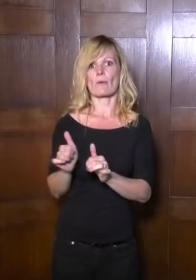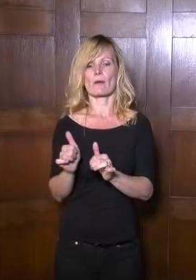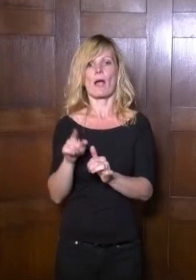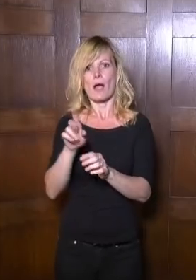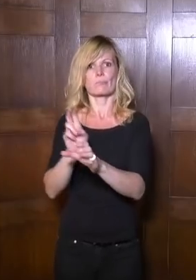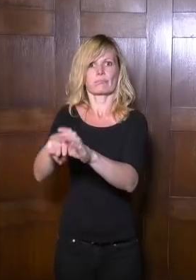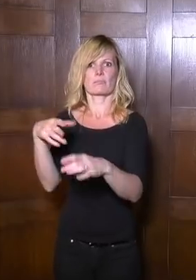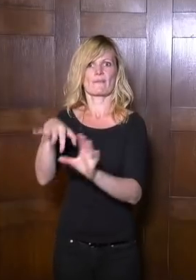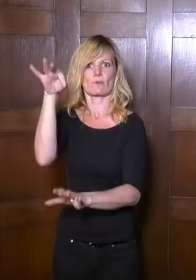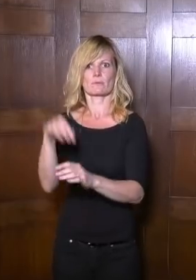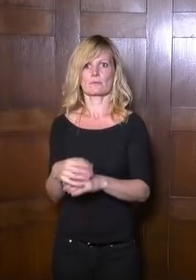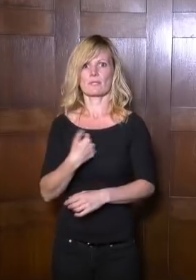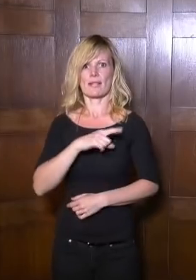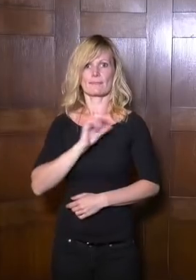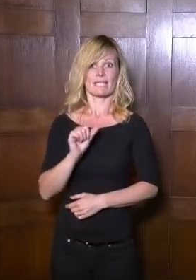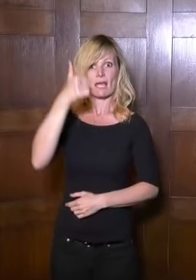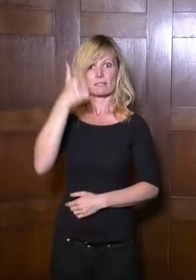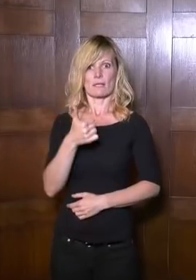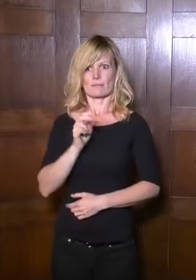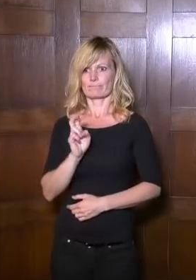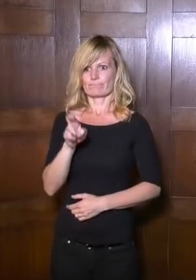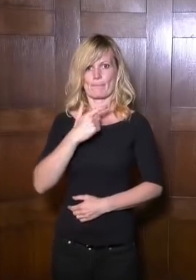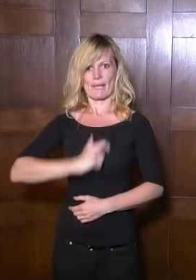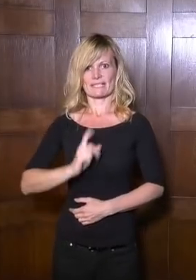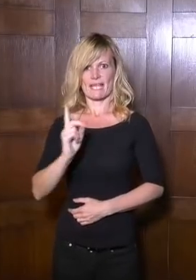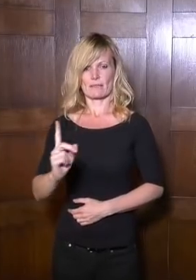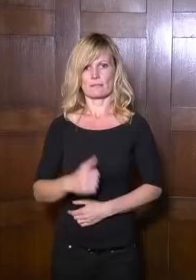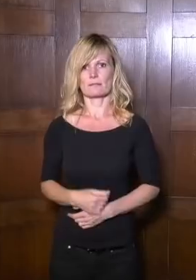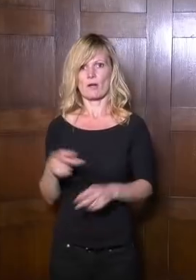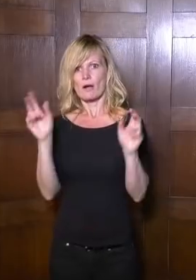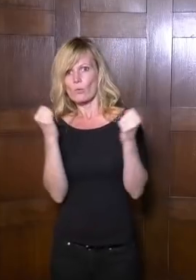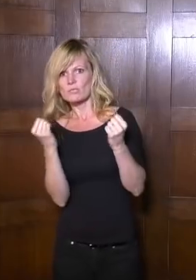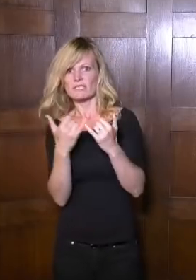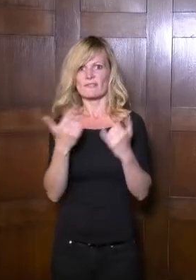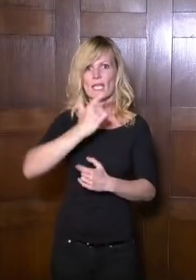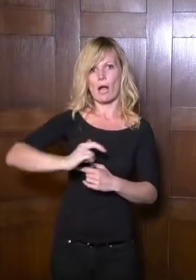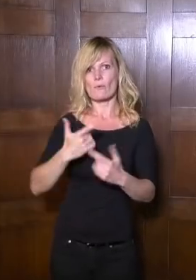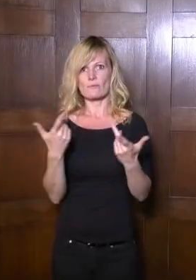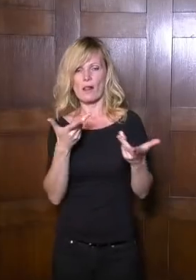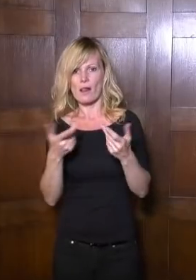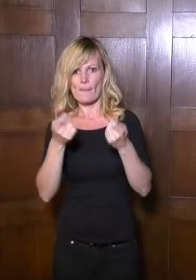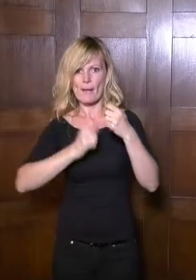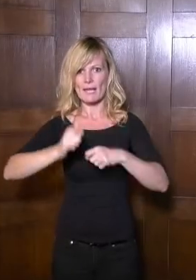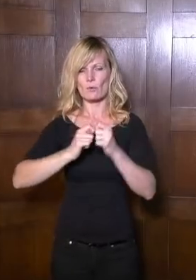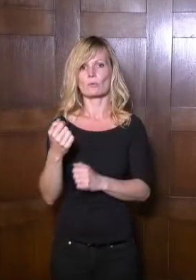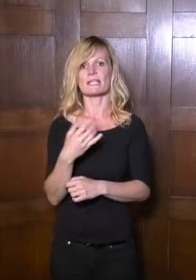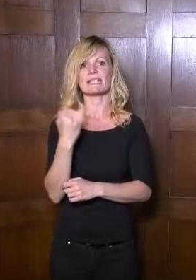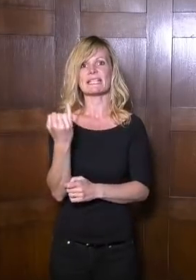Große Unsicherheit, wie man so einen Patienten behandelt. Isolation. Ich habe 5 Wochen niemand gesehen, den ich kannte.